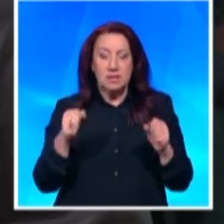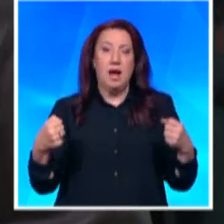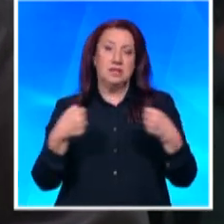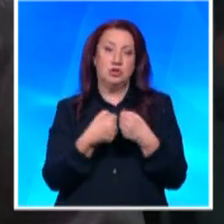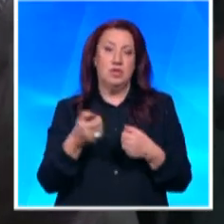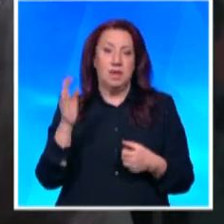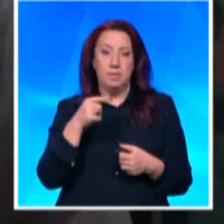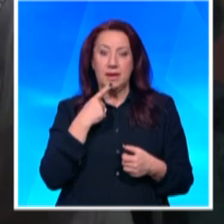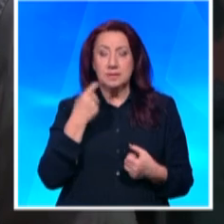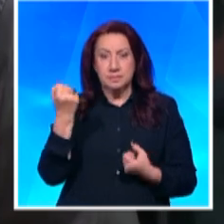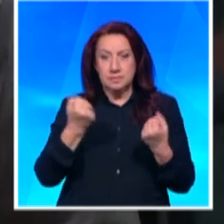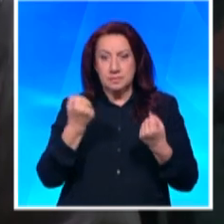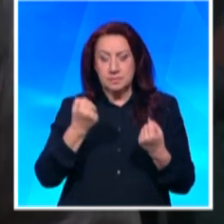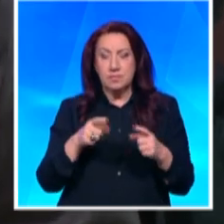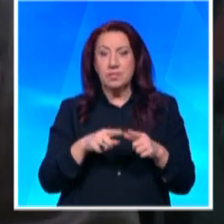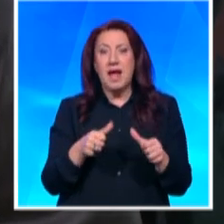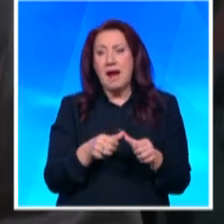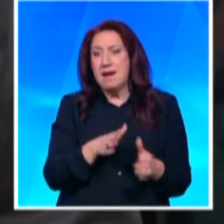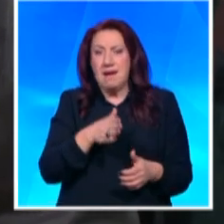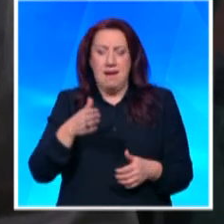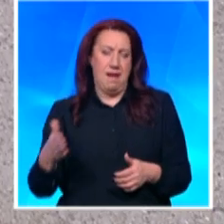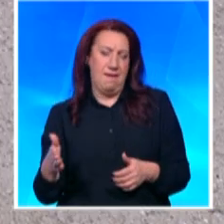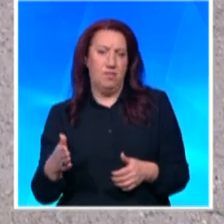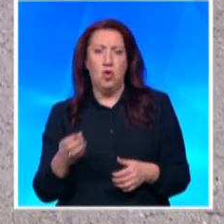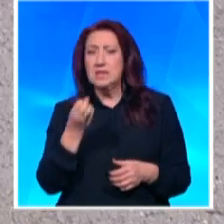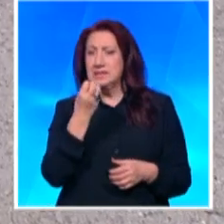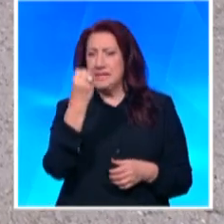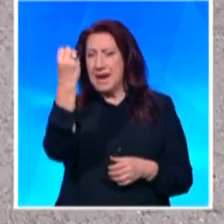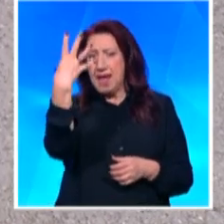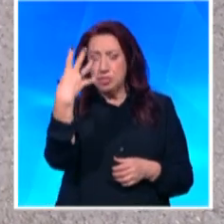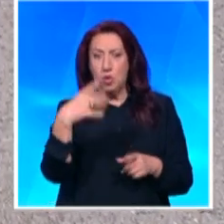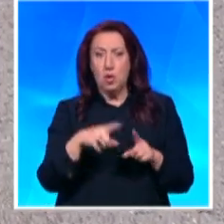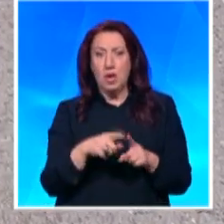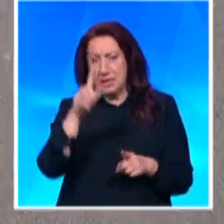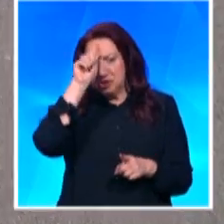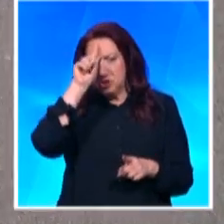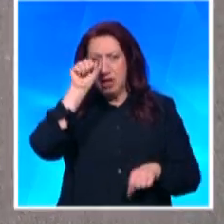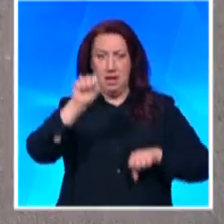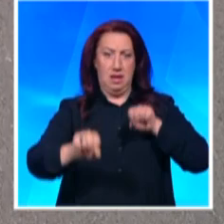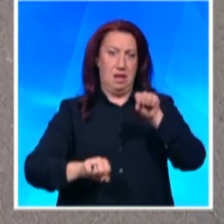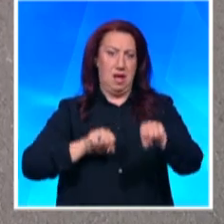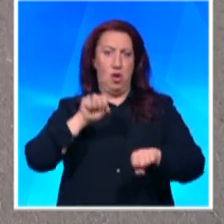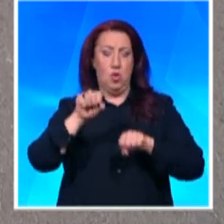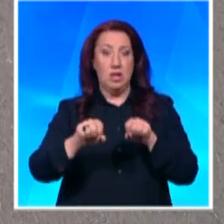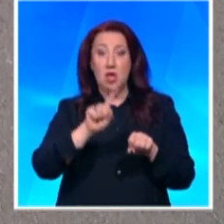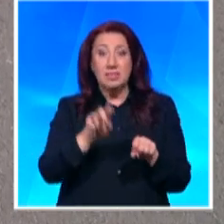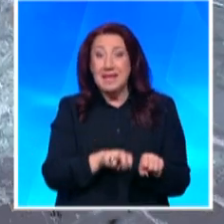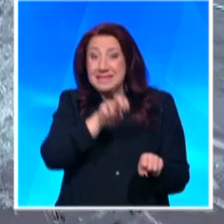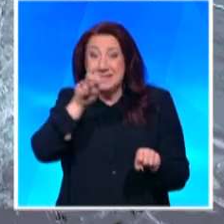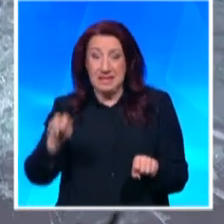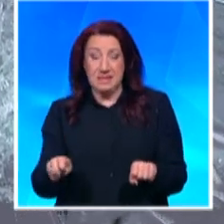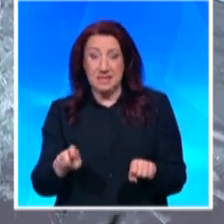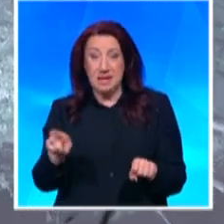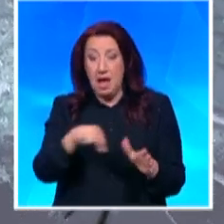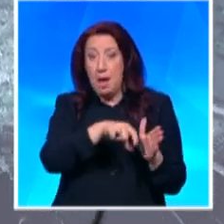и изведнъж скочи жена, караща велосипед. Караше колелото на пешеходната пътека.